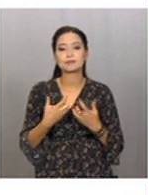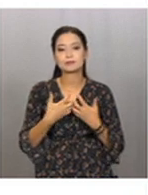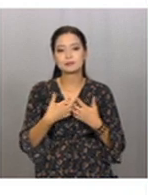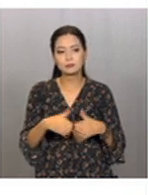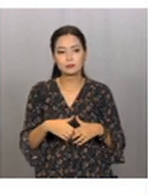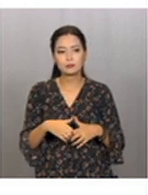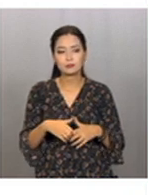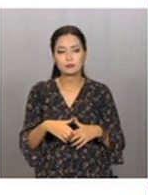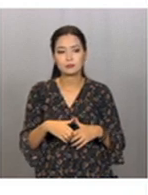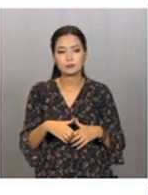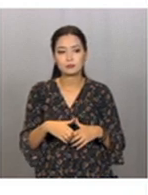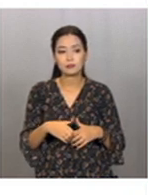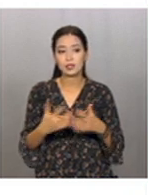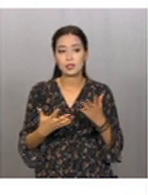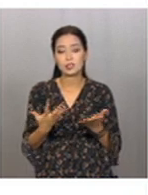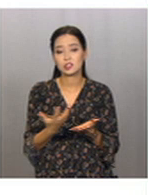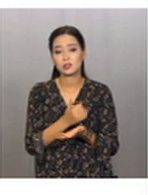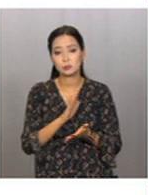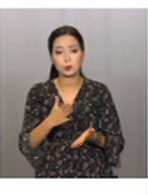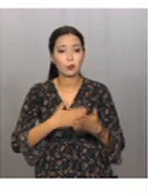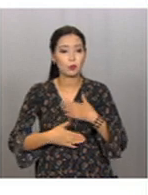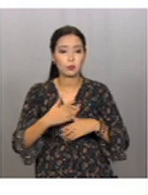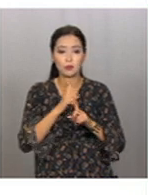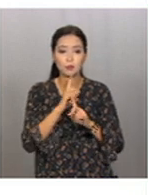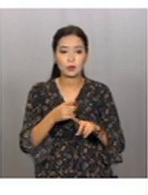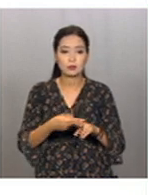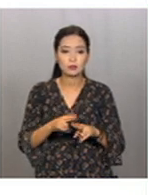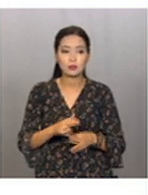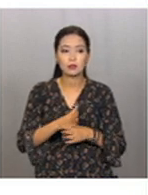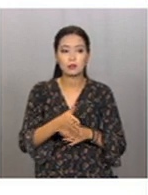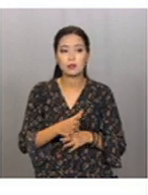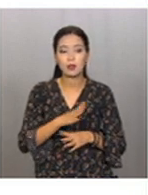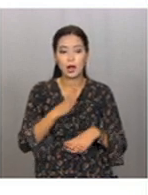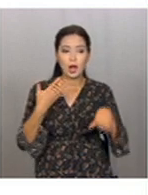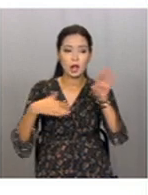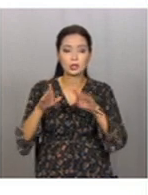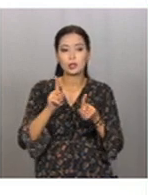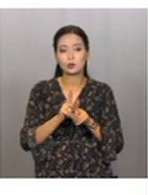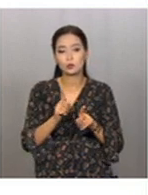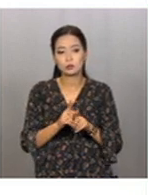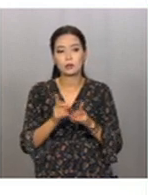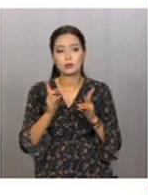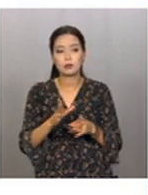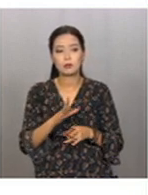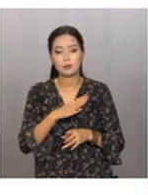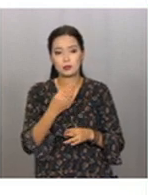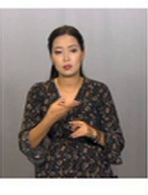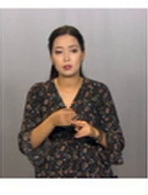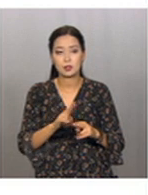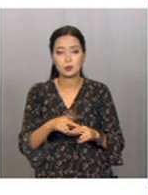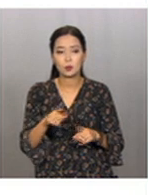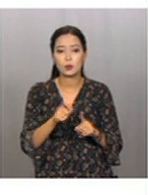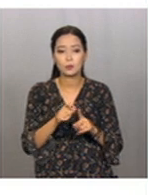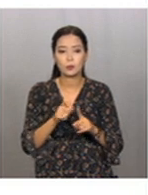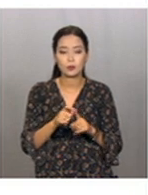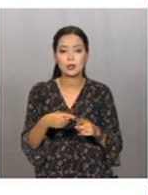келмейді. «Жеңбесем, қуанбаймын келгеніме, Алтайдың душар болдың мергеніне» деп, өзінің осы